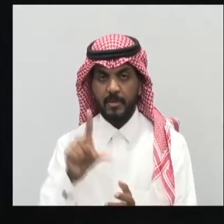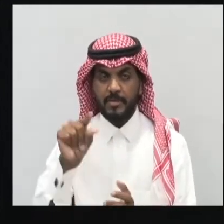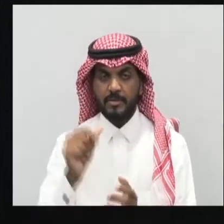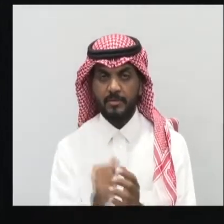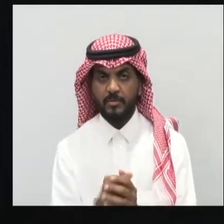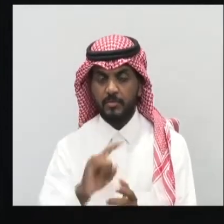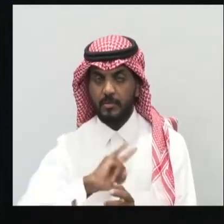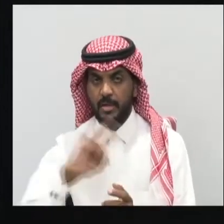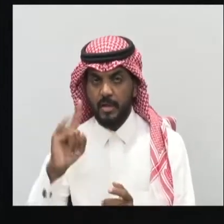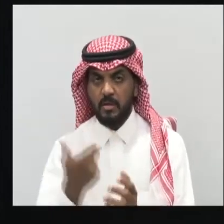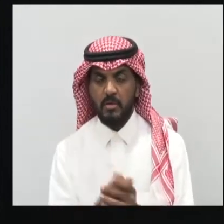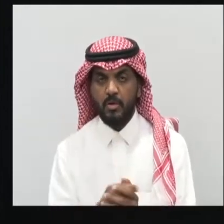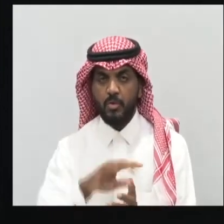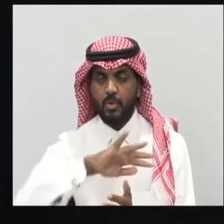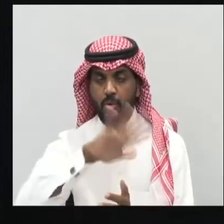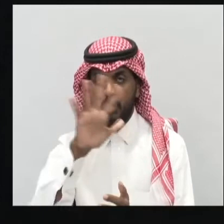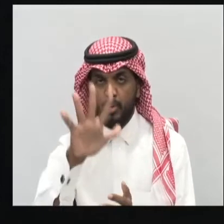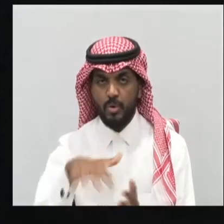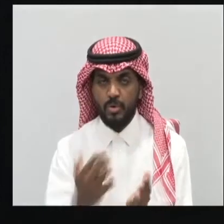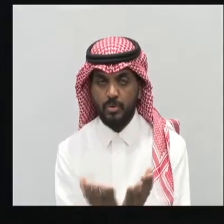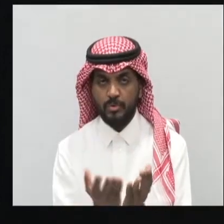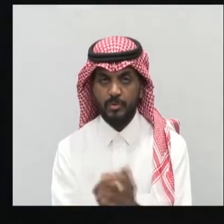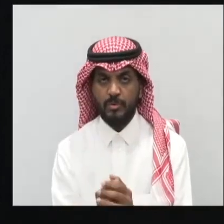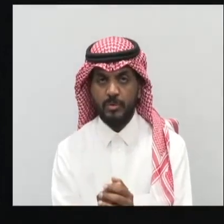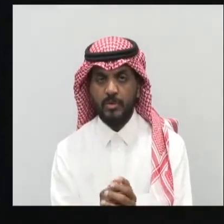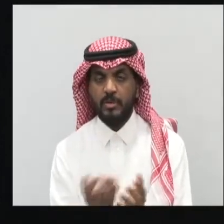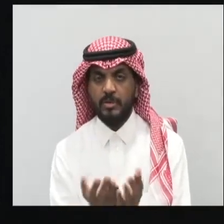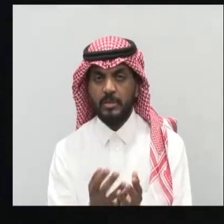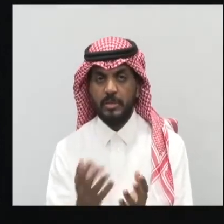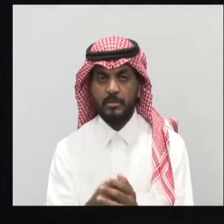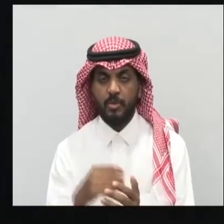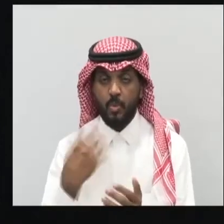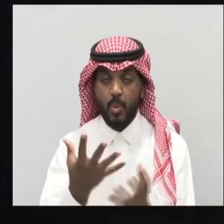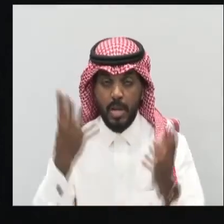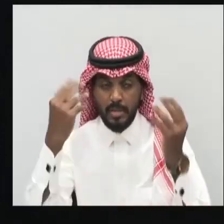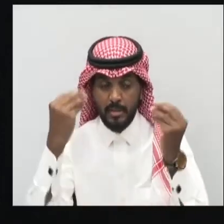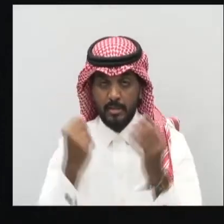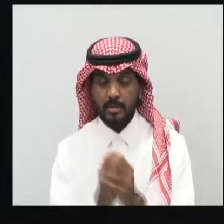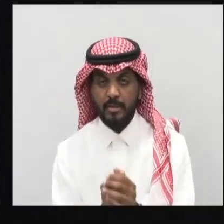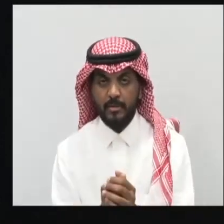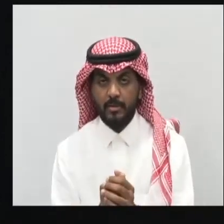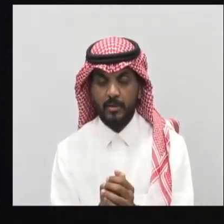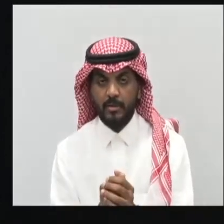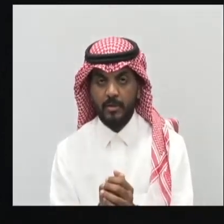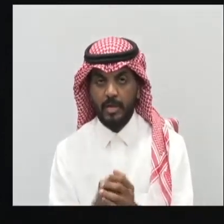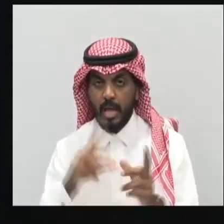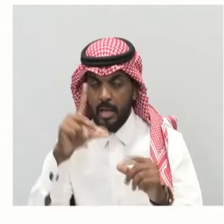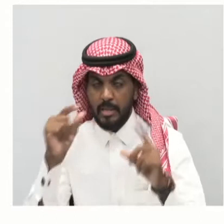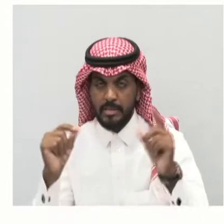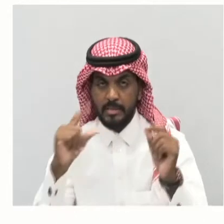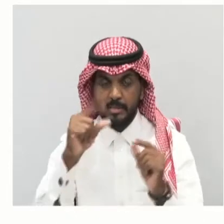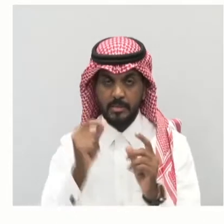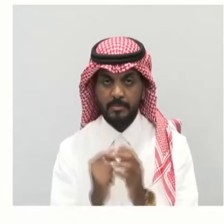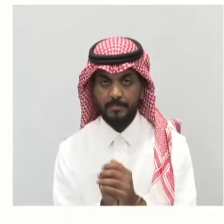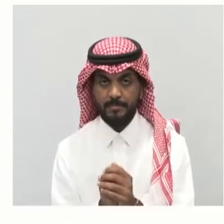أحسنتم، بالطبع لا، يوجد في جميع الكتب الدراسية أيضا الإثرائية وأيضا القصص، أحسنتم